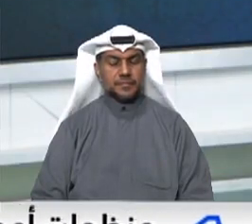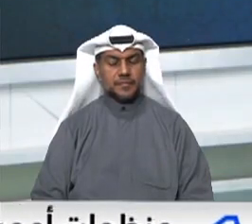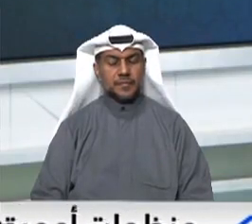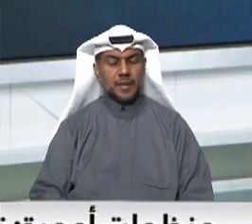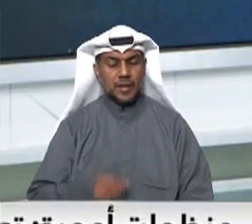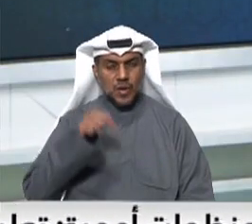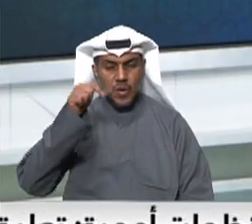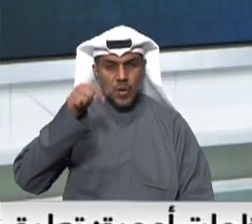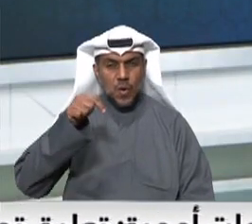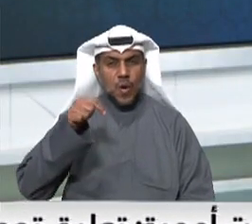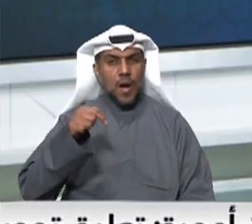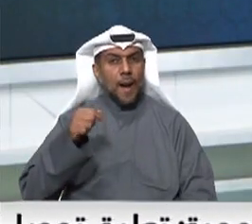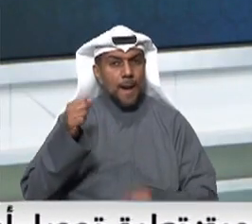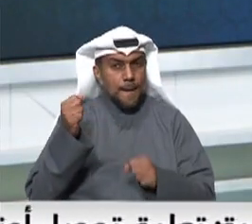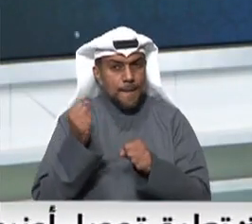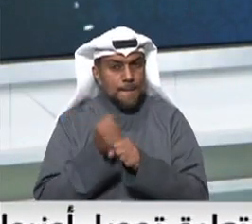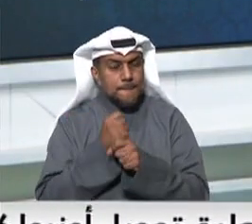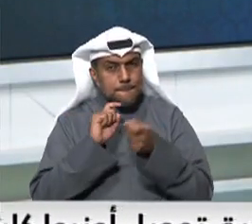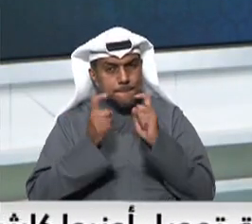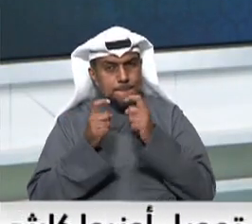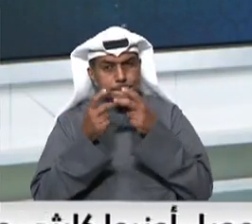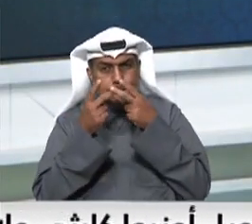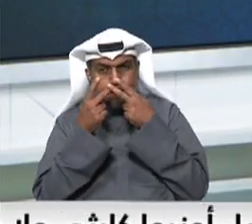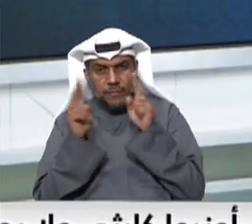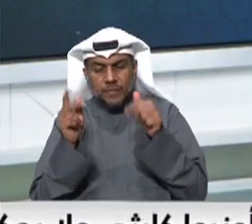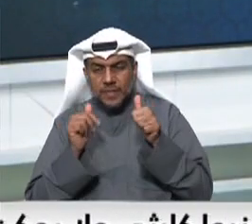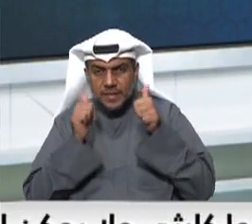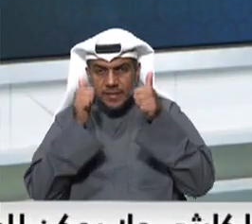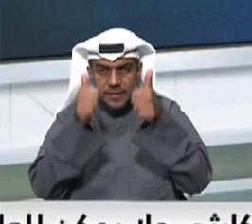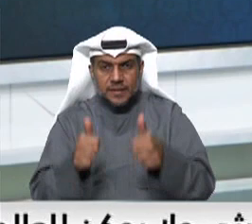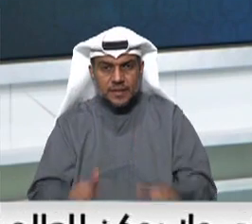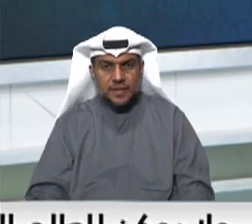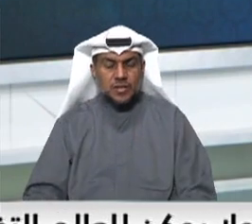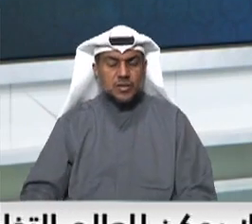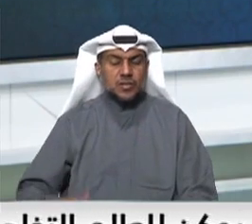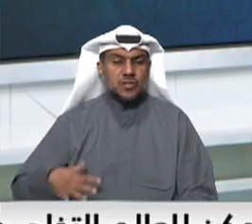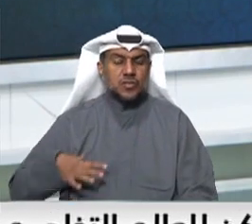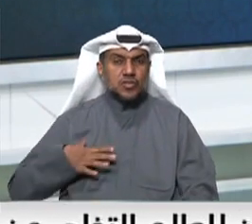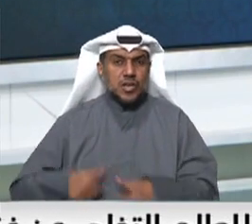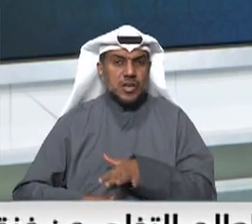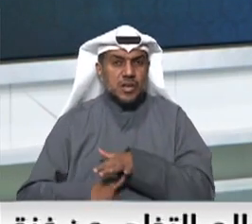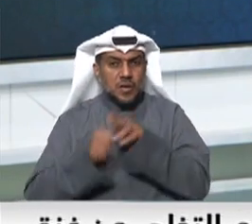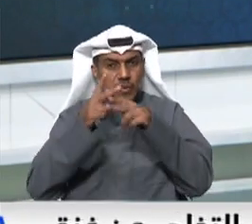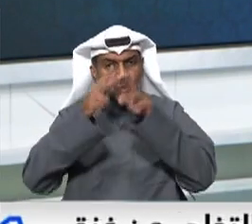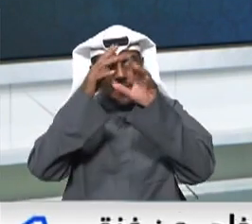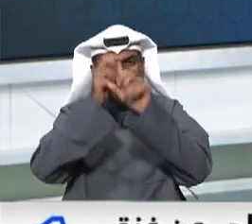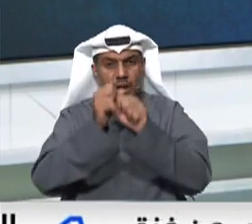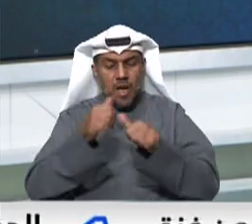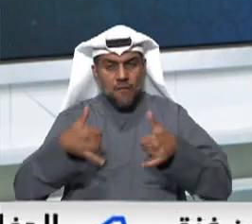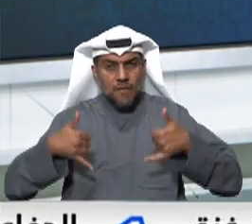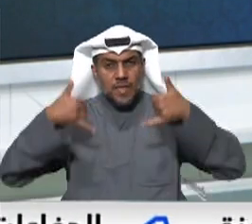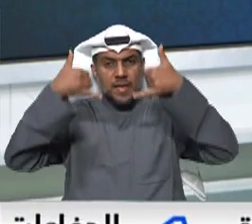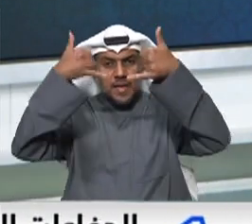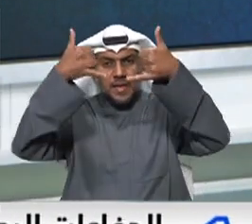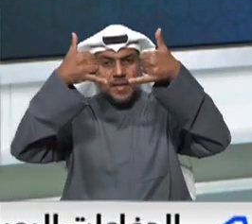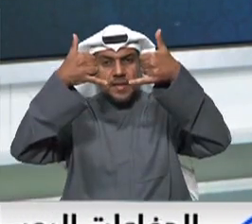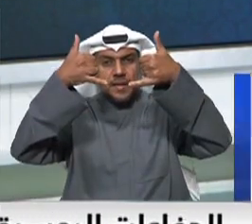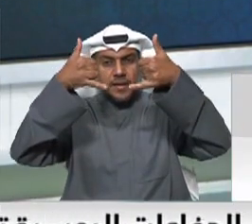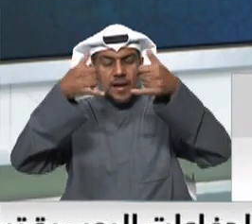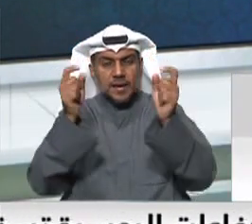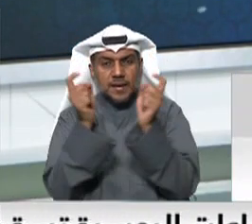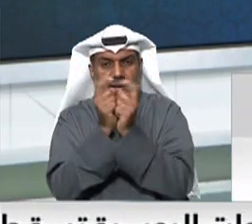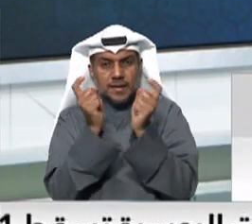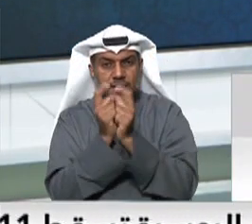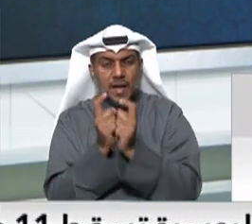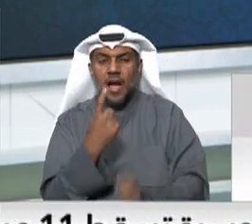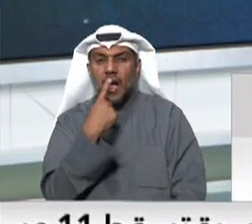تنطلق اليوم منافسات الدور ربع النهائي لبطوله كاس سمو الامير لكره القدم باقامه مباراتين يلتقي فيها القادسيه مع